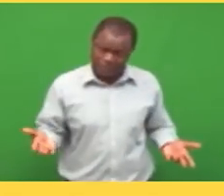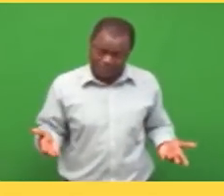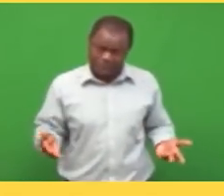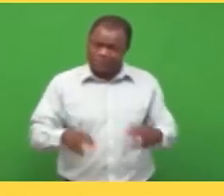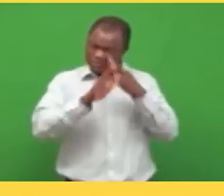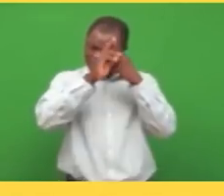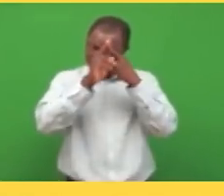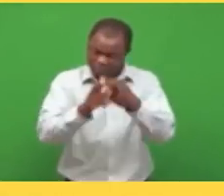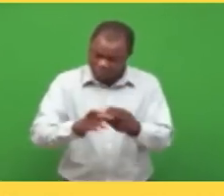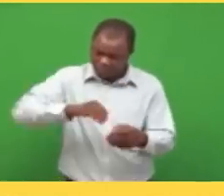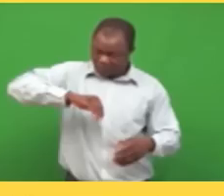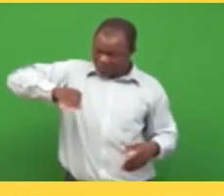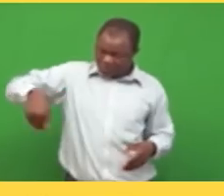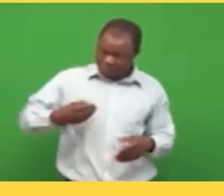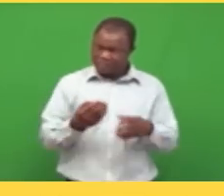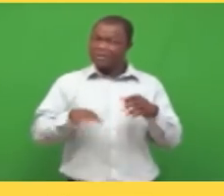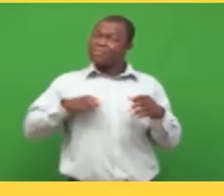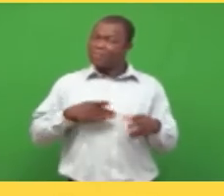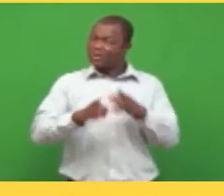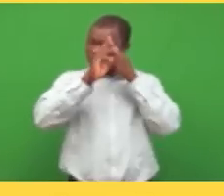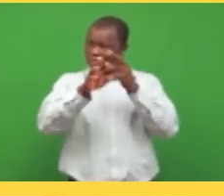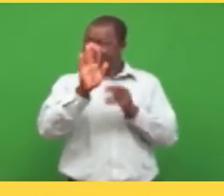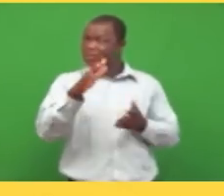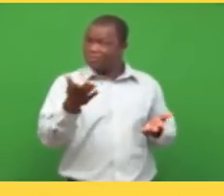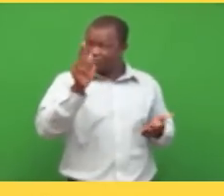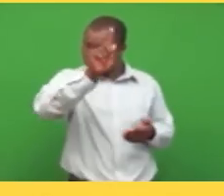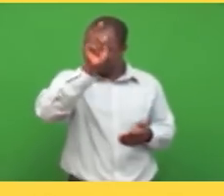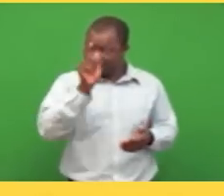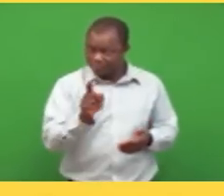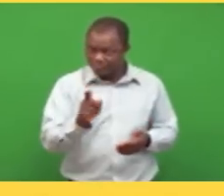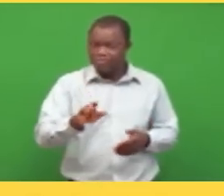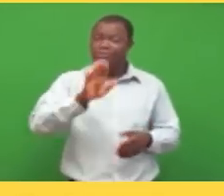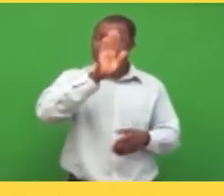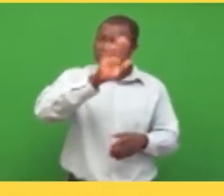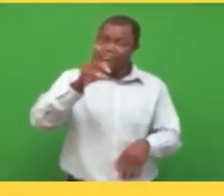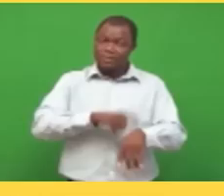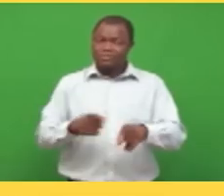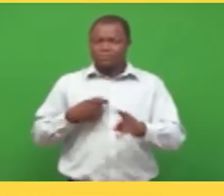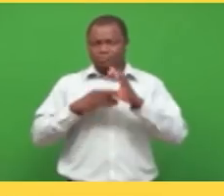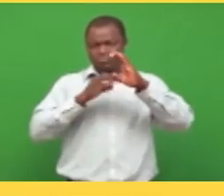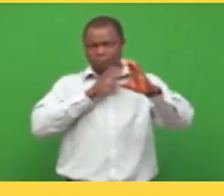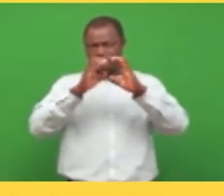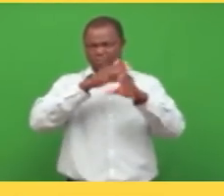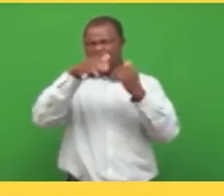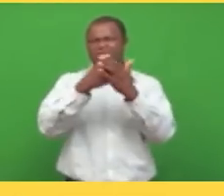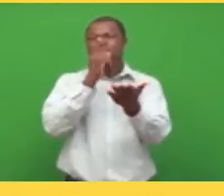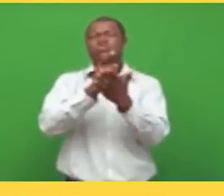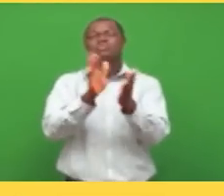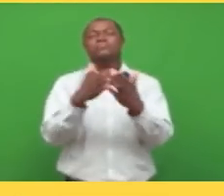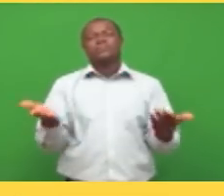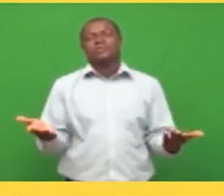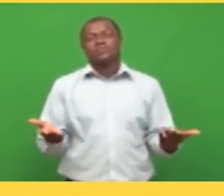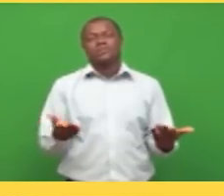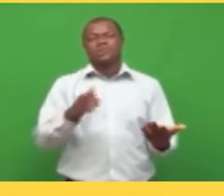here zvinogoneka here nokuti dzimwe nguva tinotaura zvinhu zvatisingagone kuita sei saka tichizoti pachikuva ngatitaura